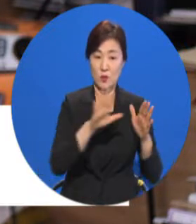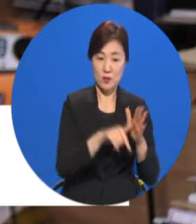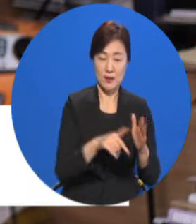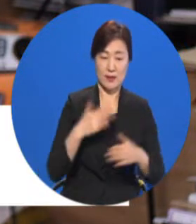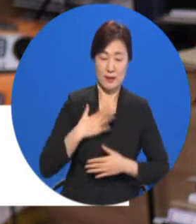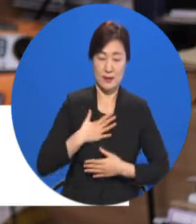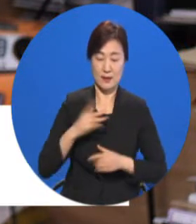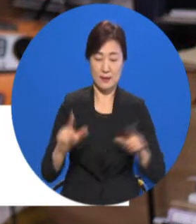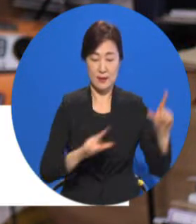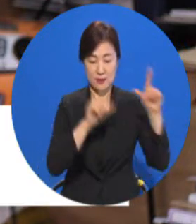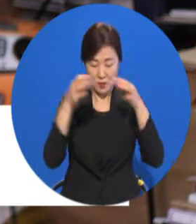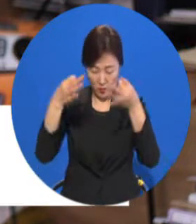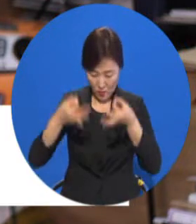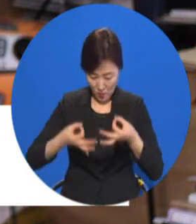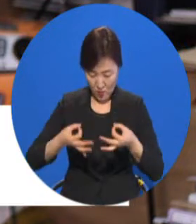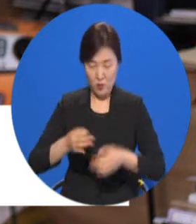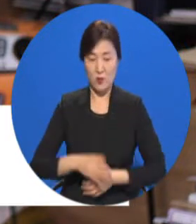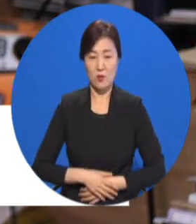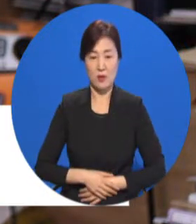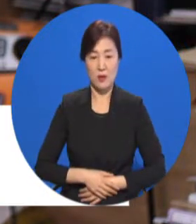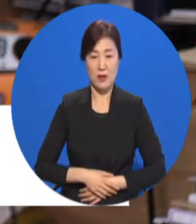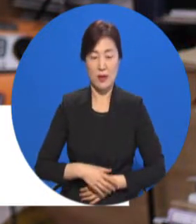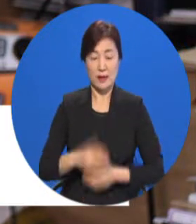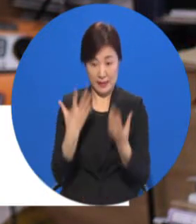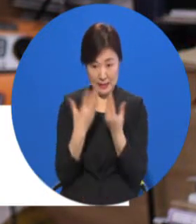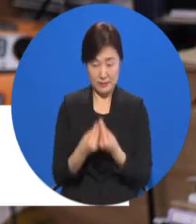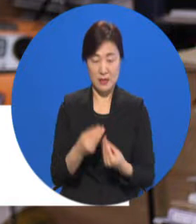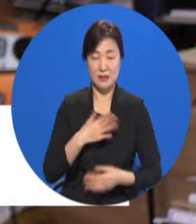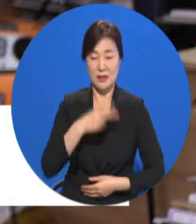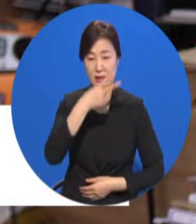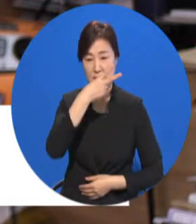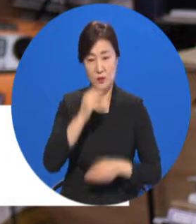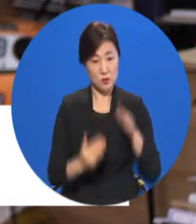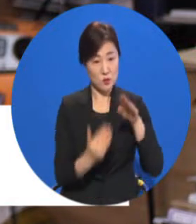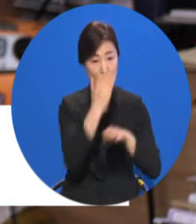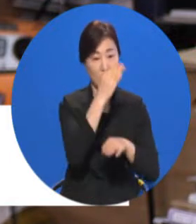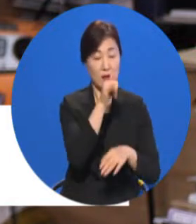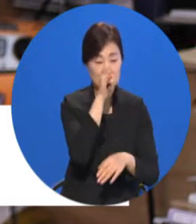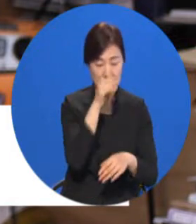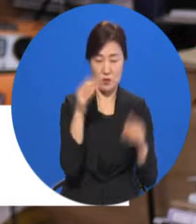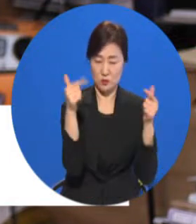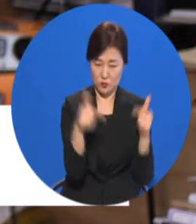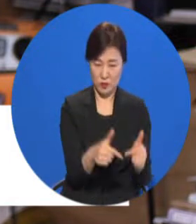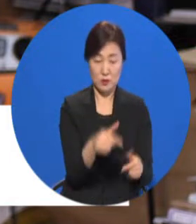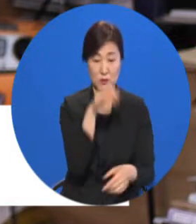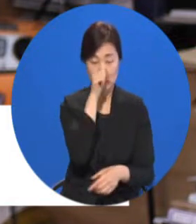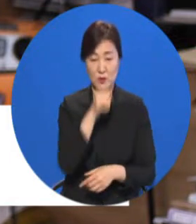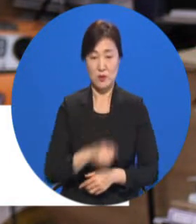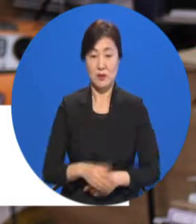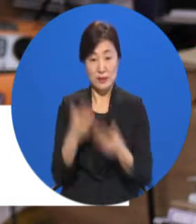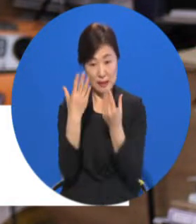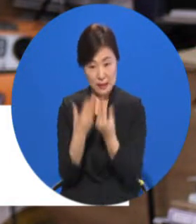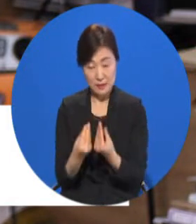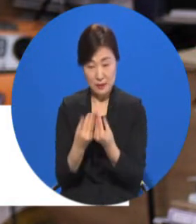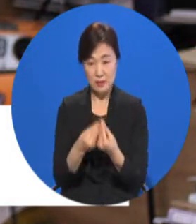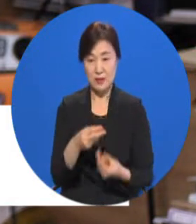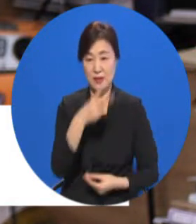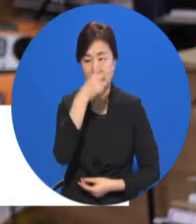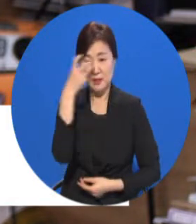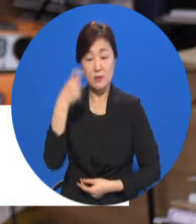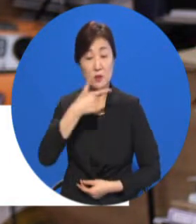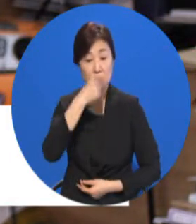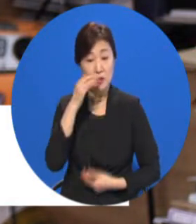생활을 점검을 해서 조금 과잉이 되는 부분이 있으면은 좀 줄이고 예를 들면은 잠이 부족했다고